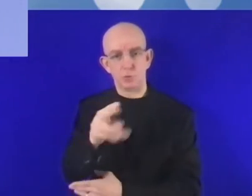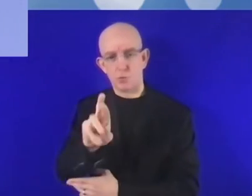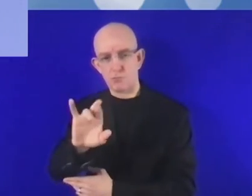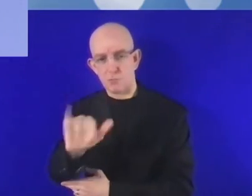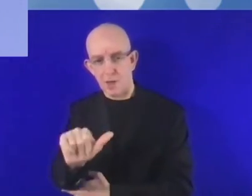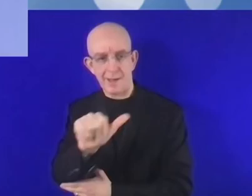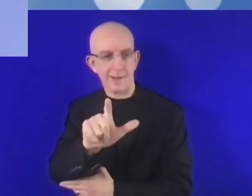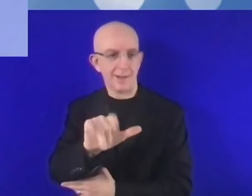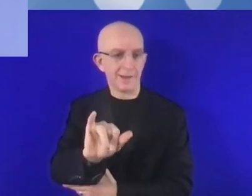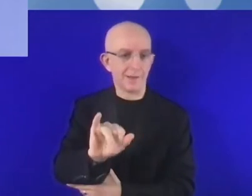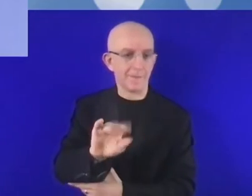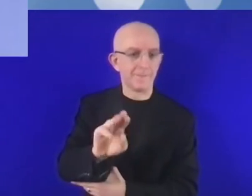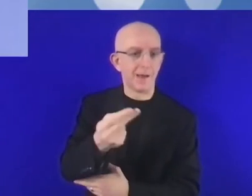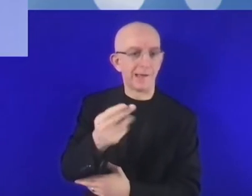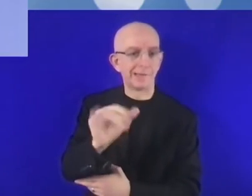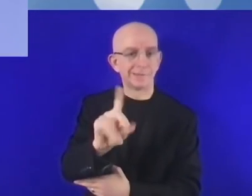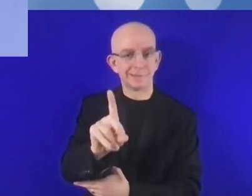Еще раз огромное спасибо,